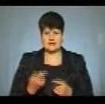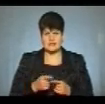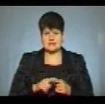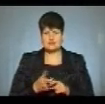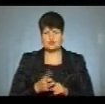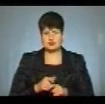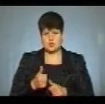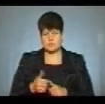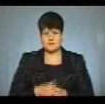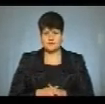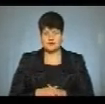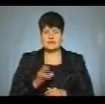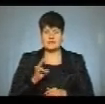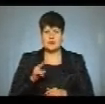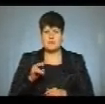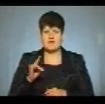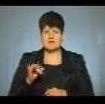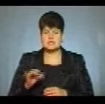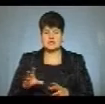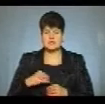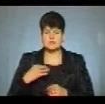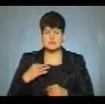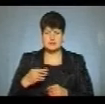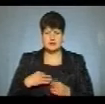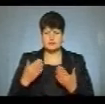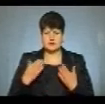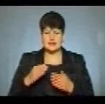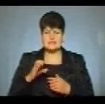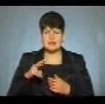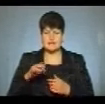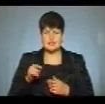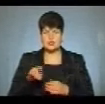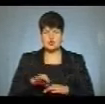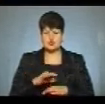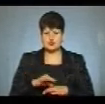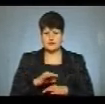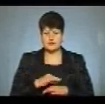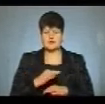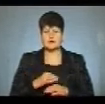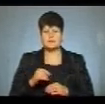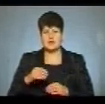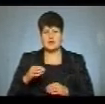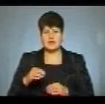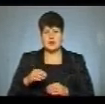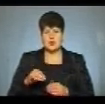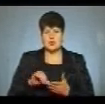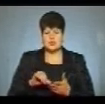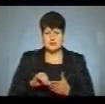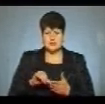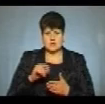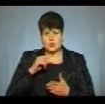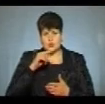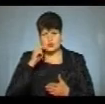добре. Наталія Павлишин з сином Матвієм відпочивала в Славському. Її чоловік Роман Павлишин – учасник російсько-української війни та